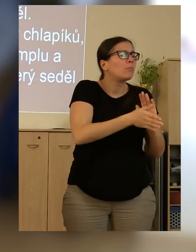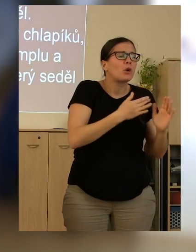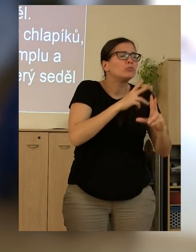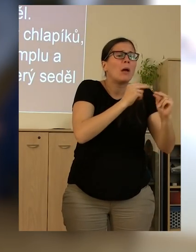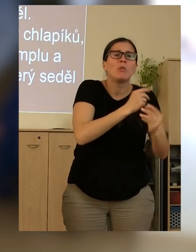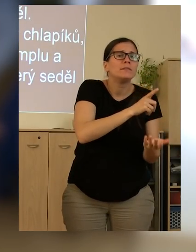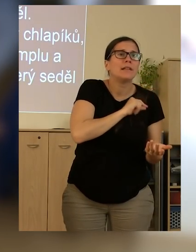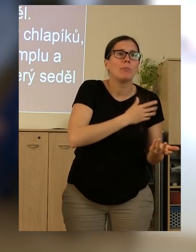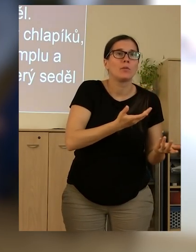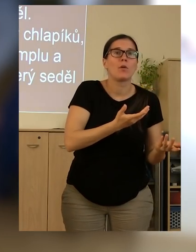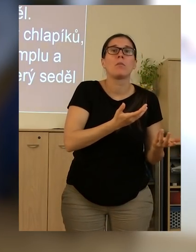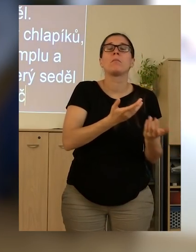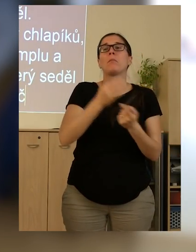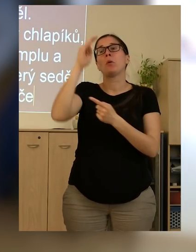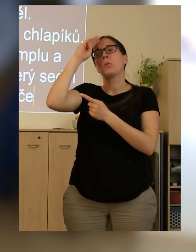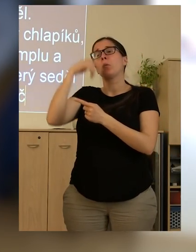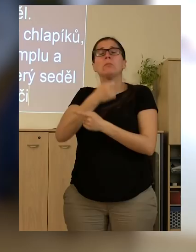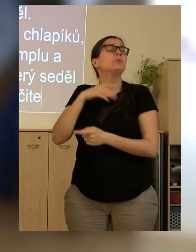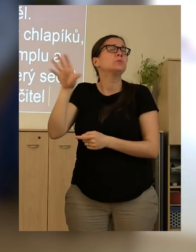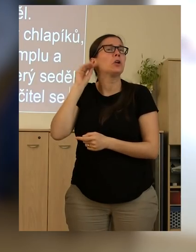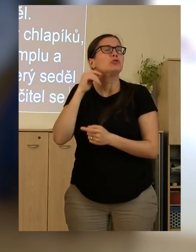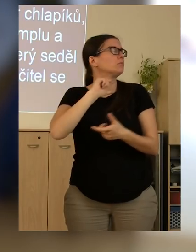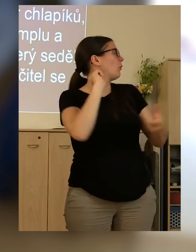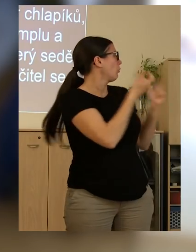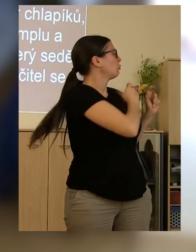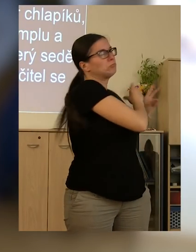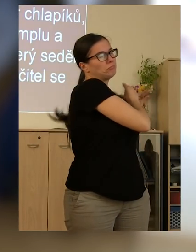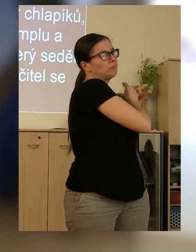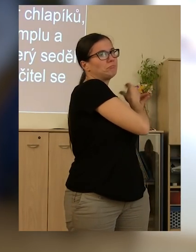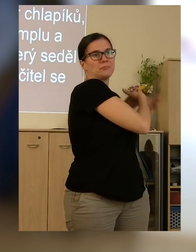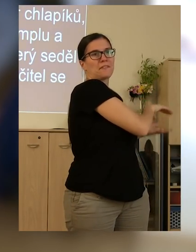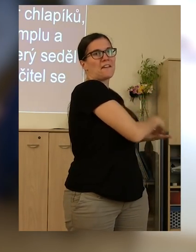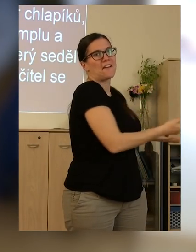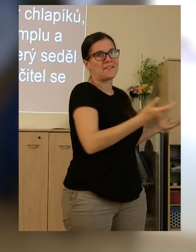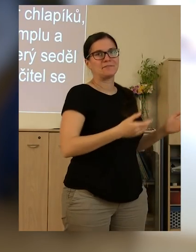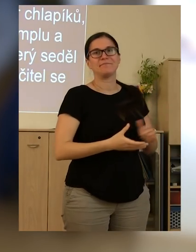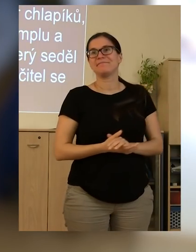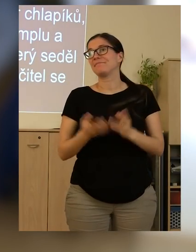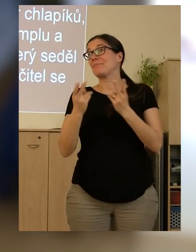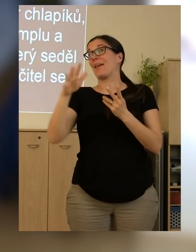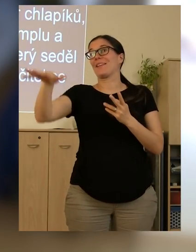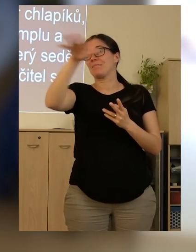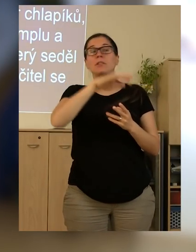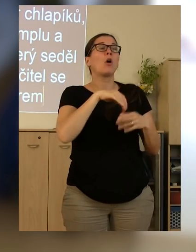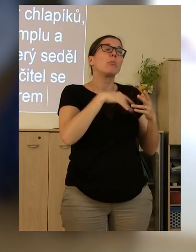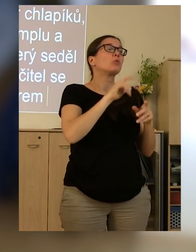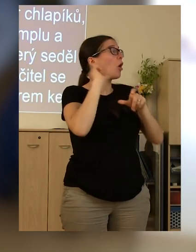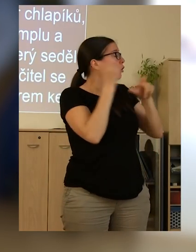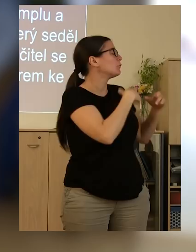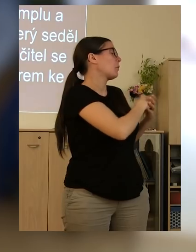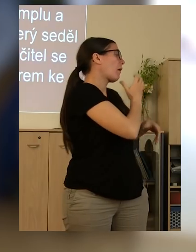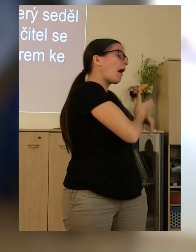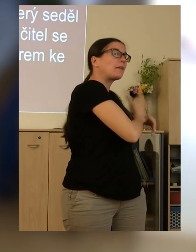řekl, já vás slyším, a otočil se zpátky a zase tam hovořil. Jako. Některý hráli mariáš. Jako.